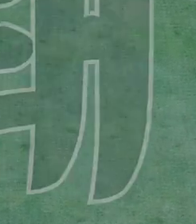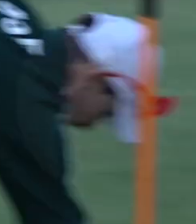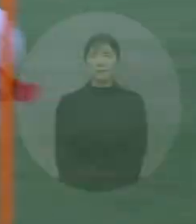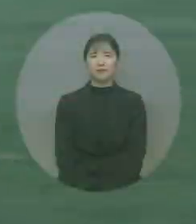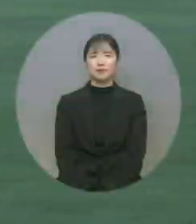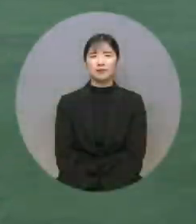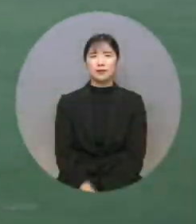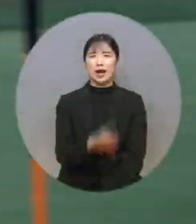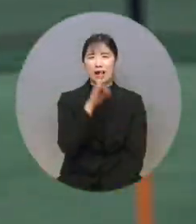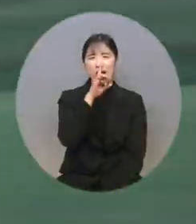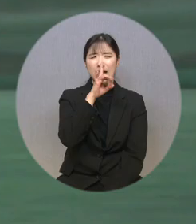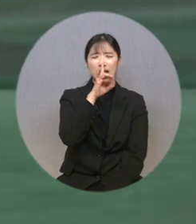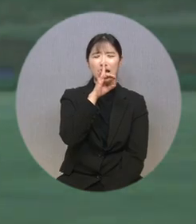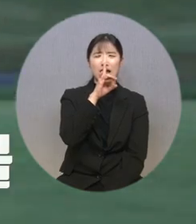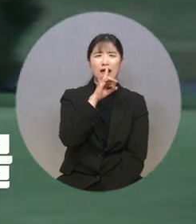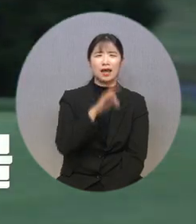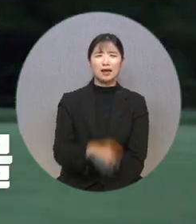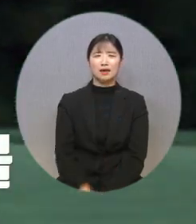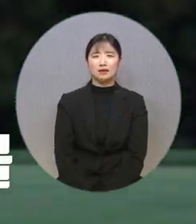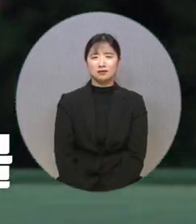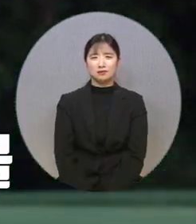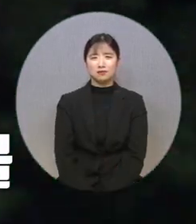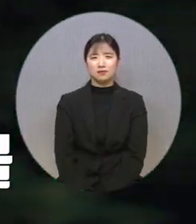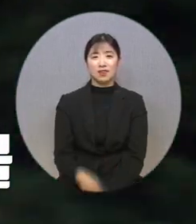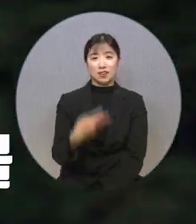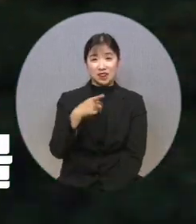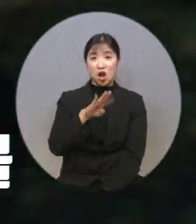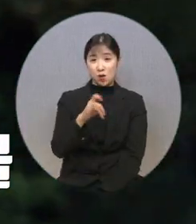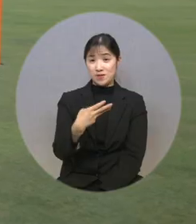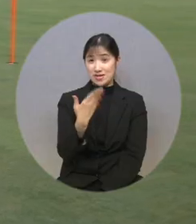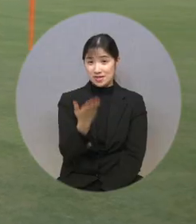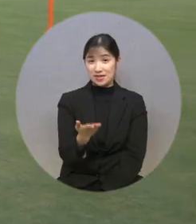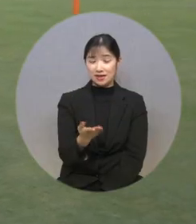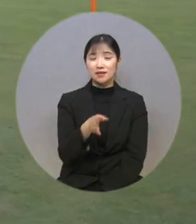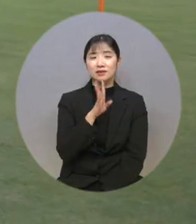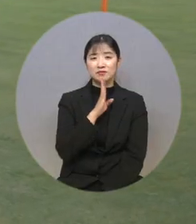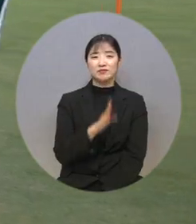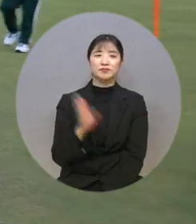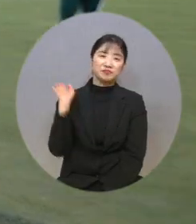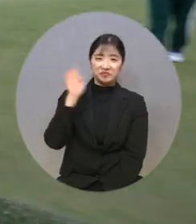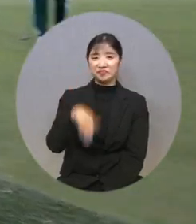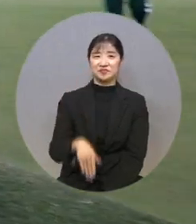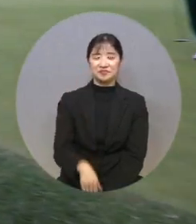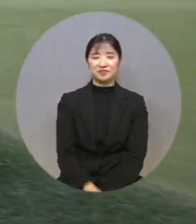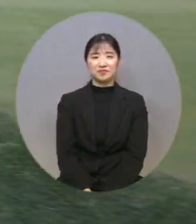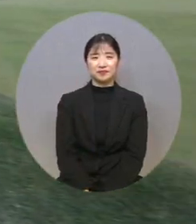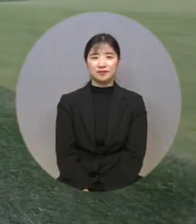오케이. 뭐 하셨죠? 아. 전 더블이요. 고. 고.